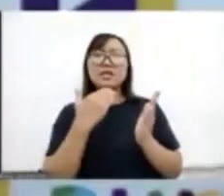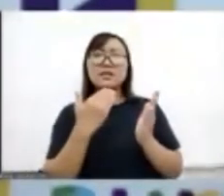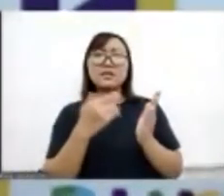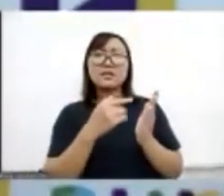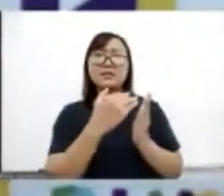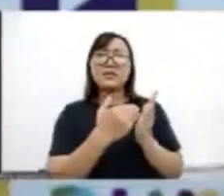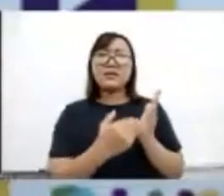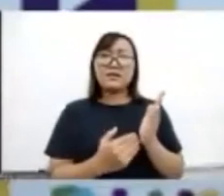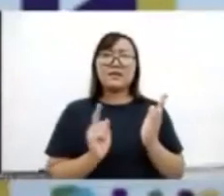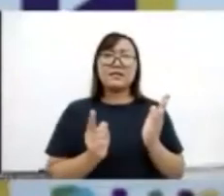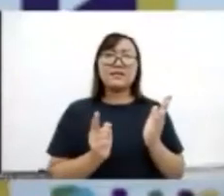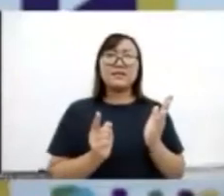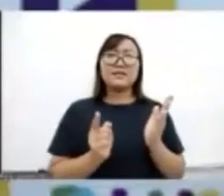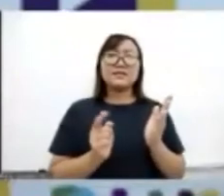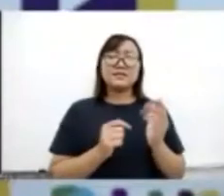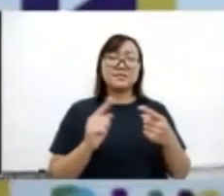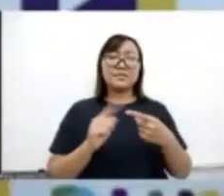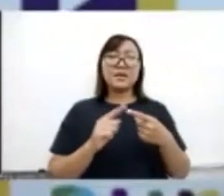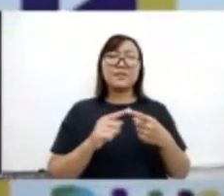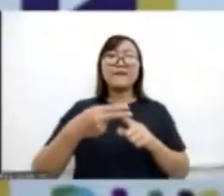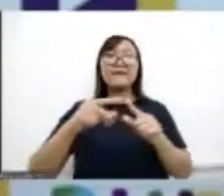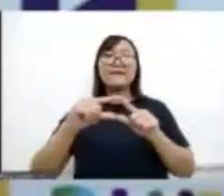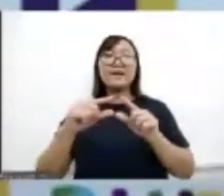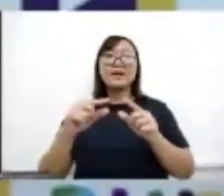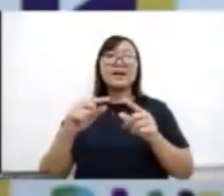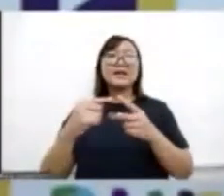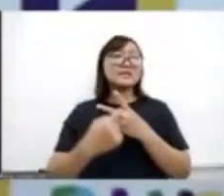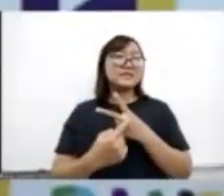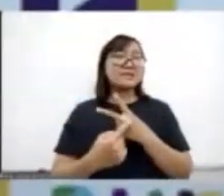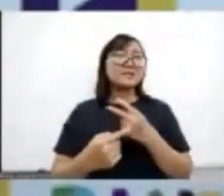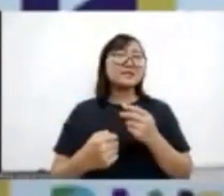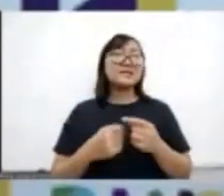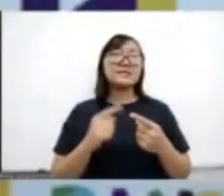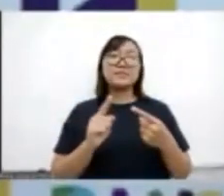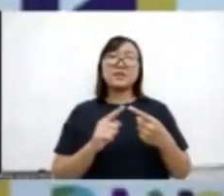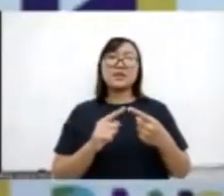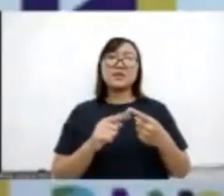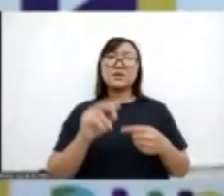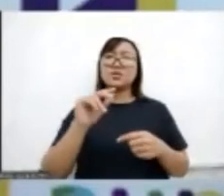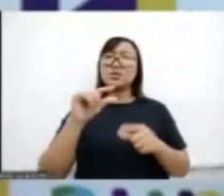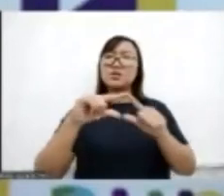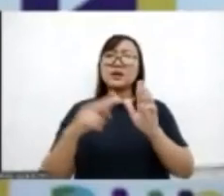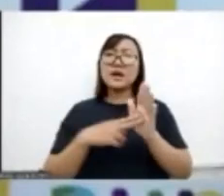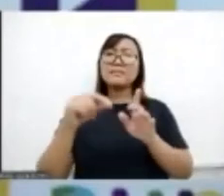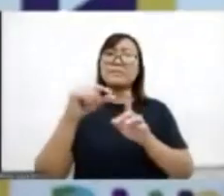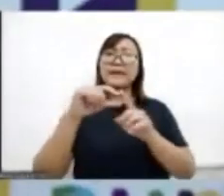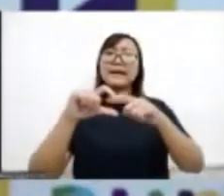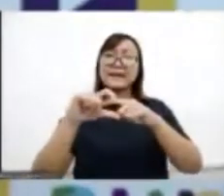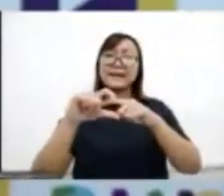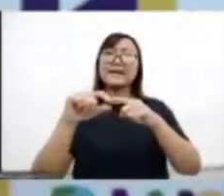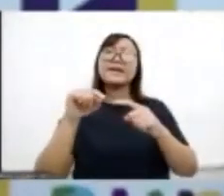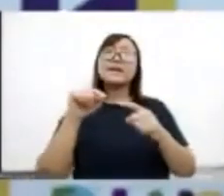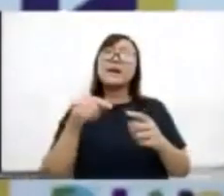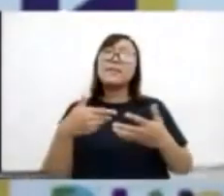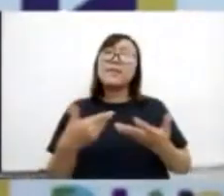dari Fany ya oke pertanyaan pertama melalui rantai Bagaimana upaya